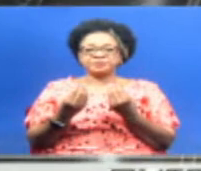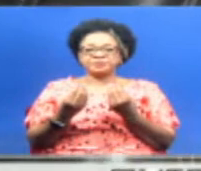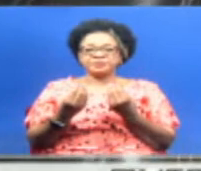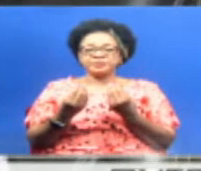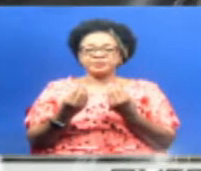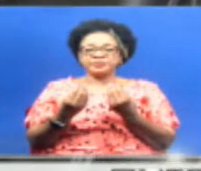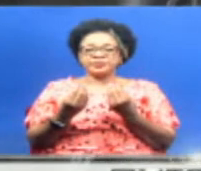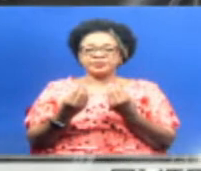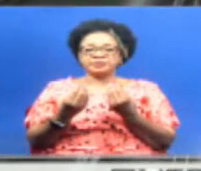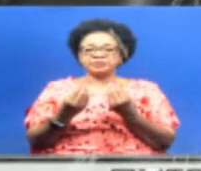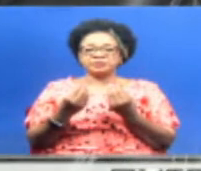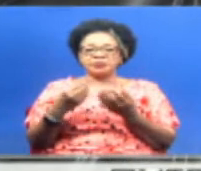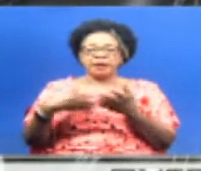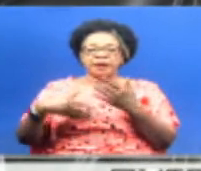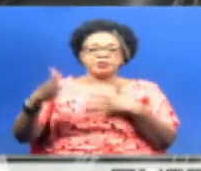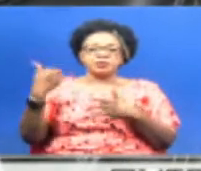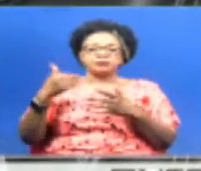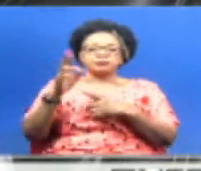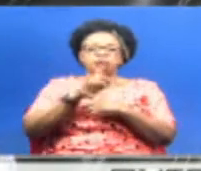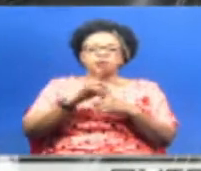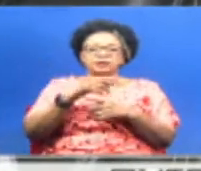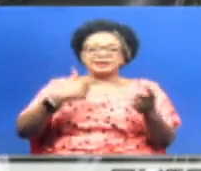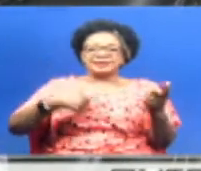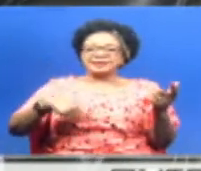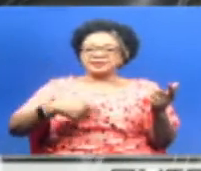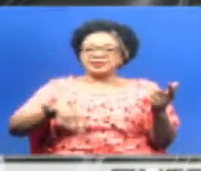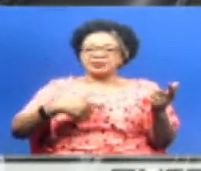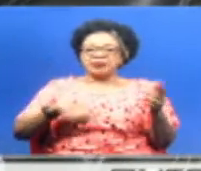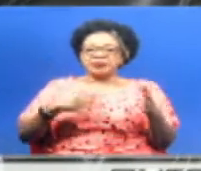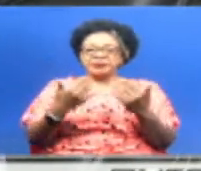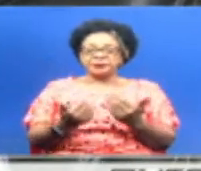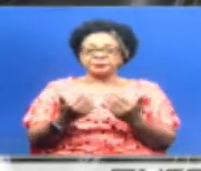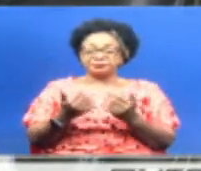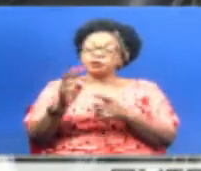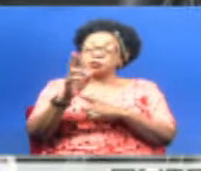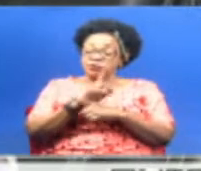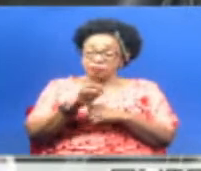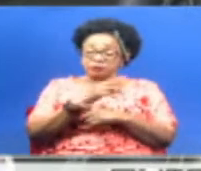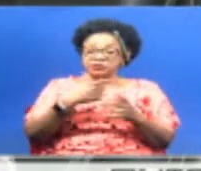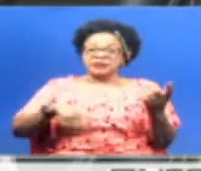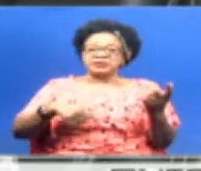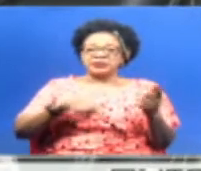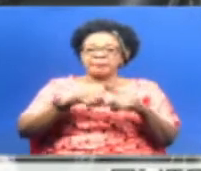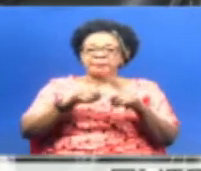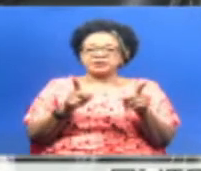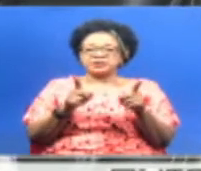Tamu walikuwa wanatumia kitaa nini, tunasasa tunatumia kitaa pia, but